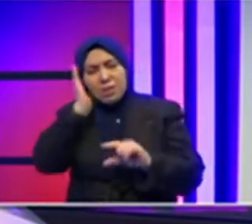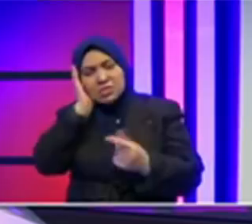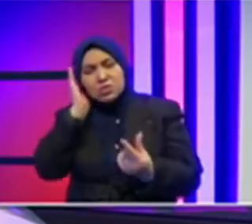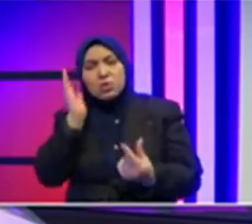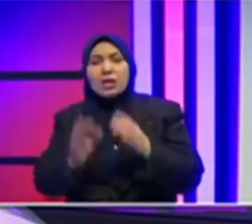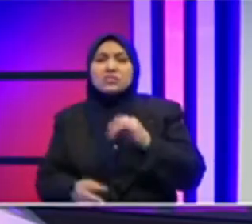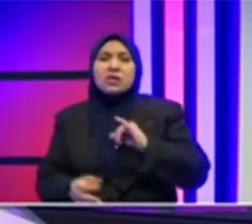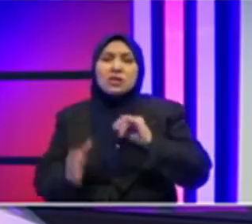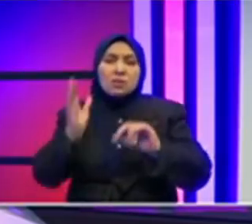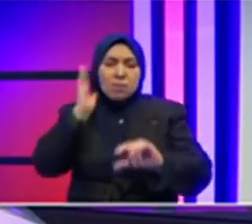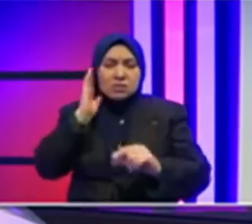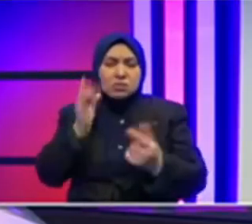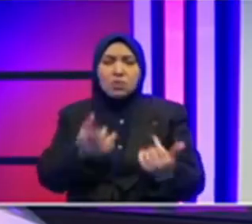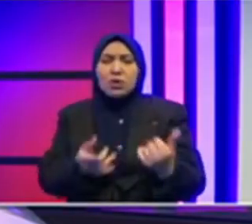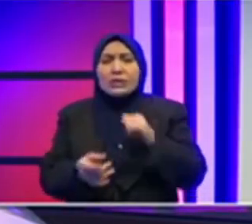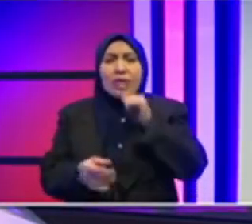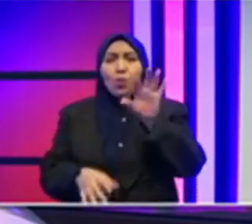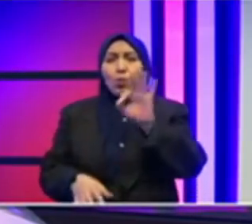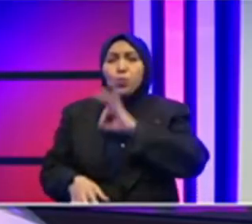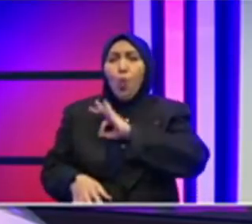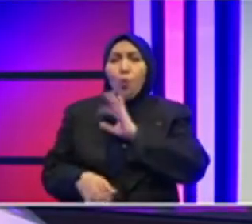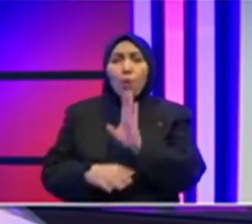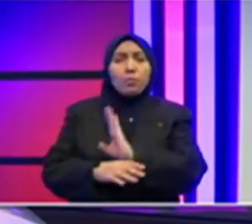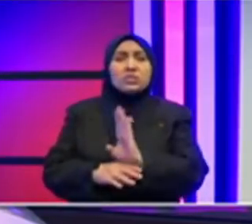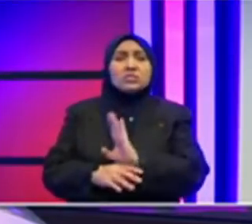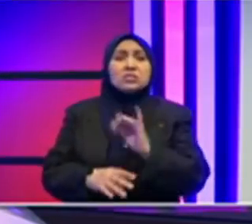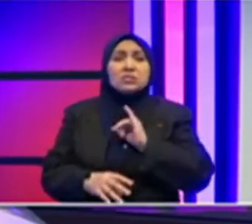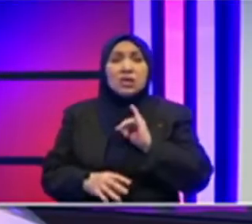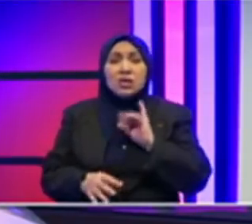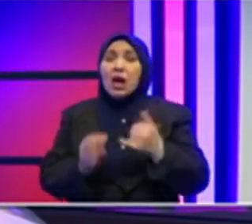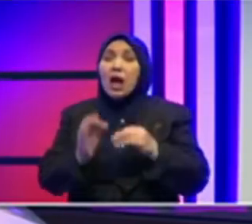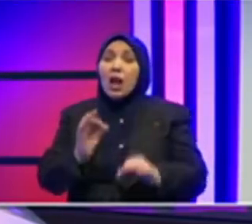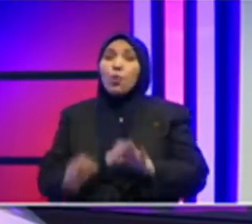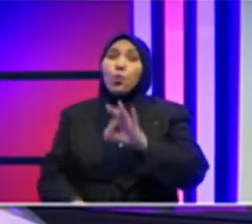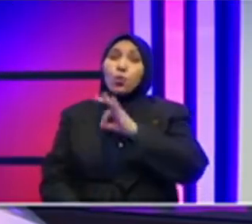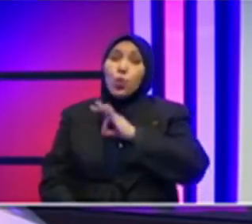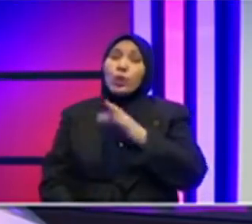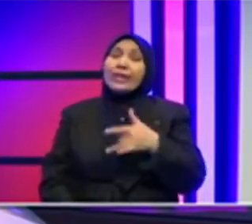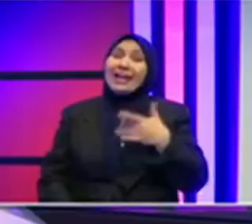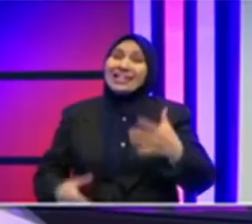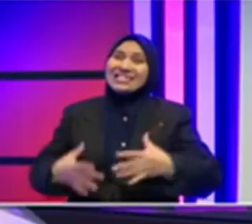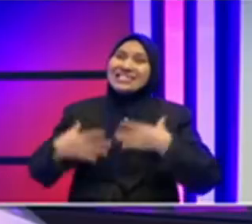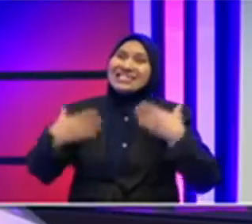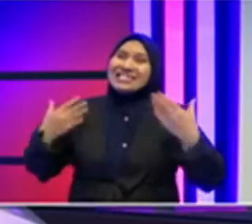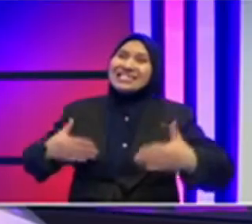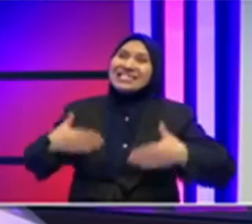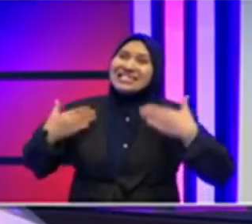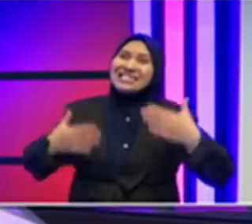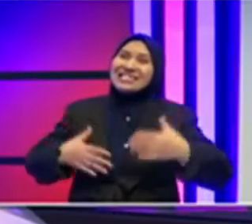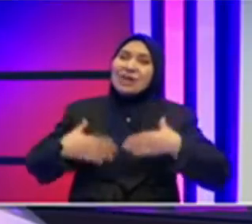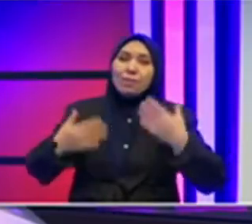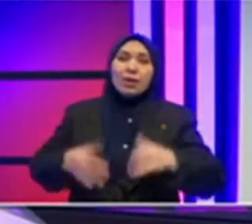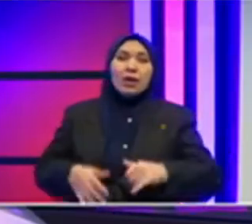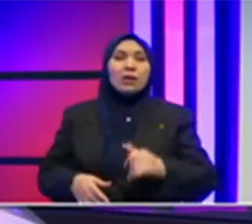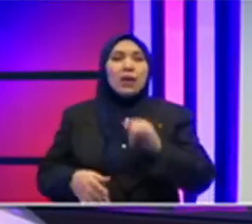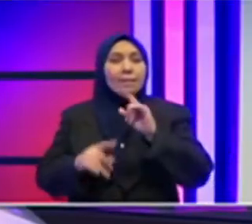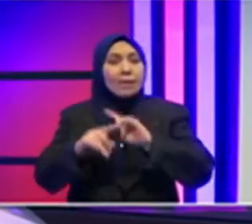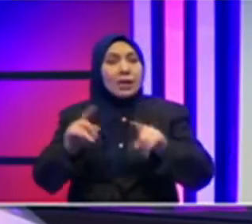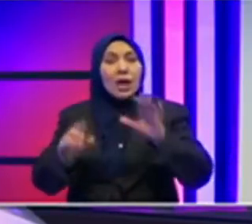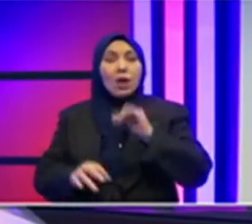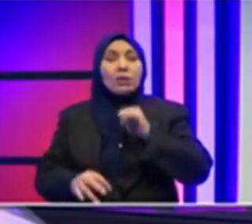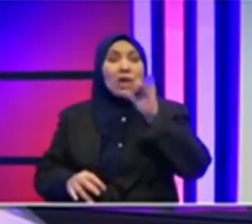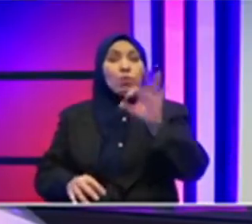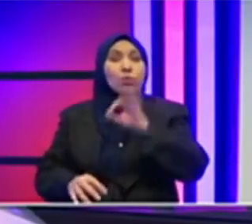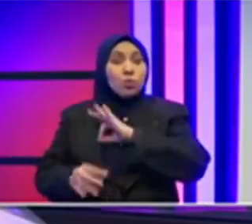kalau saya baca Quran pun tak untung juga bisnes saya. Betul. Dia kalau untung dia rasa suka, kalau dia tak untung dia tak tahu bahawa